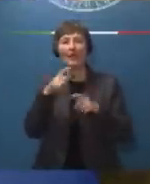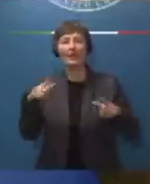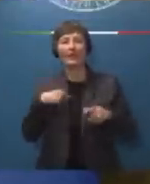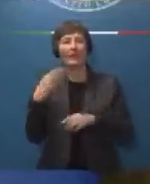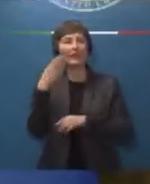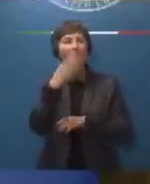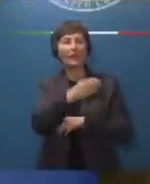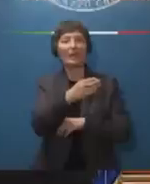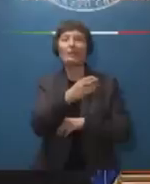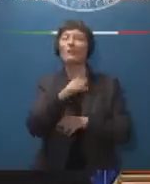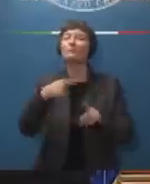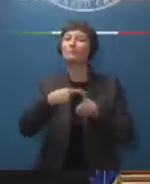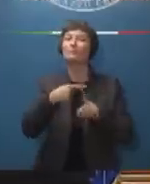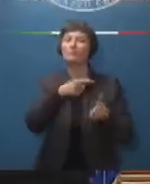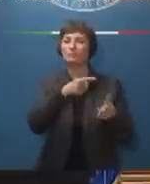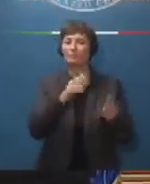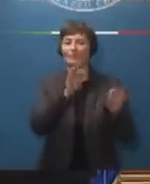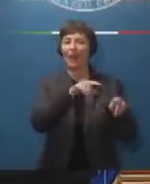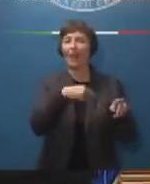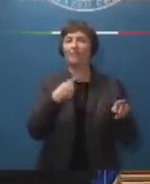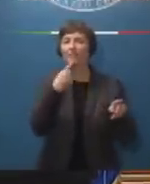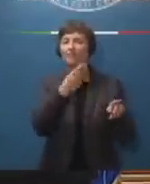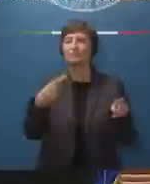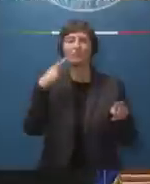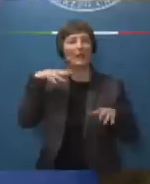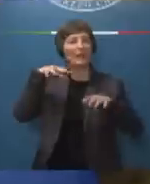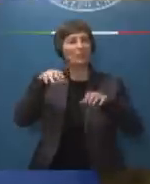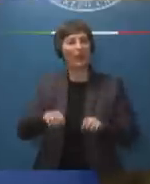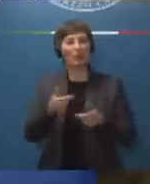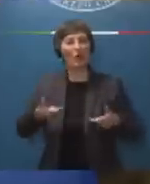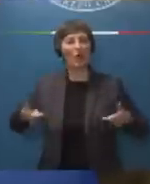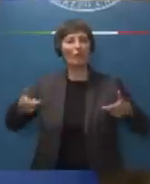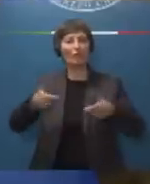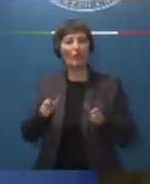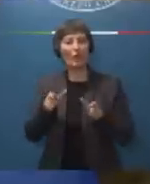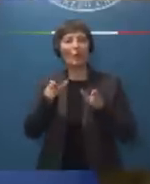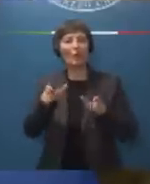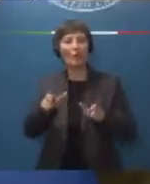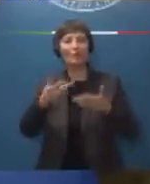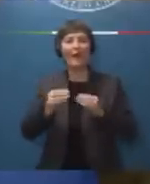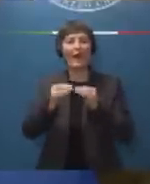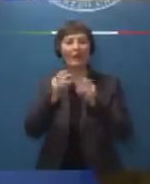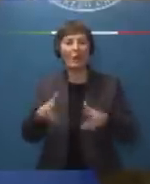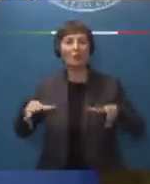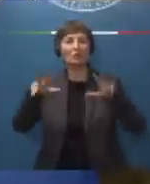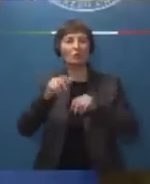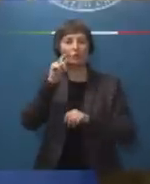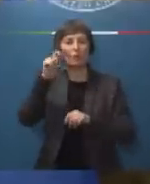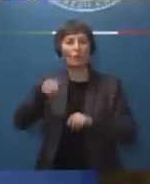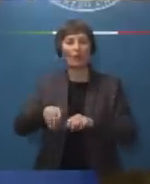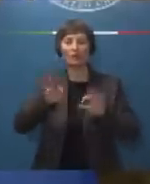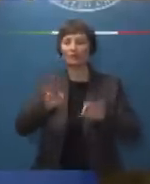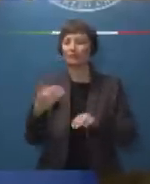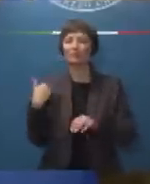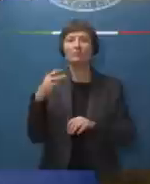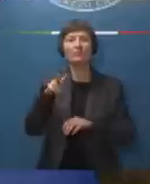una conferenza sulla ricostruzione dell'Ucraina Noi abbiamo realizzato lo scorso 26 questa grande